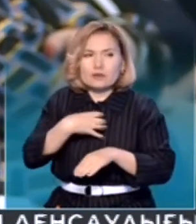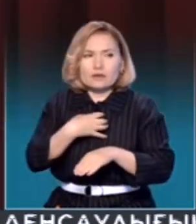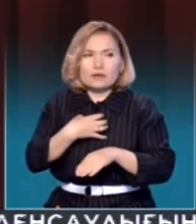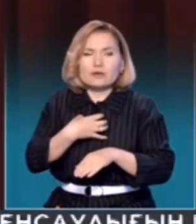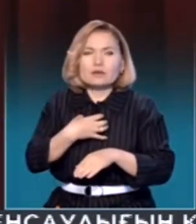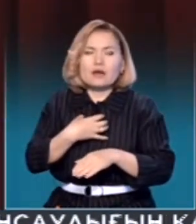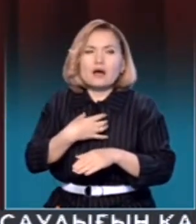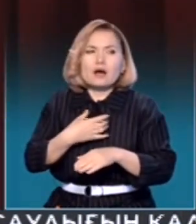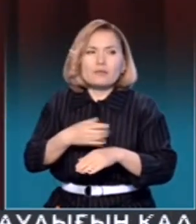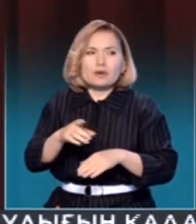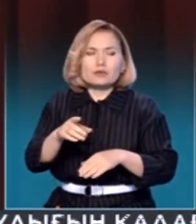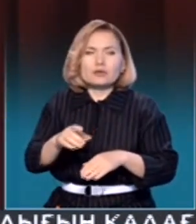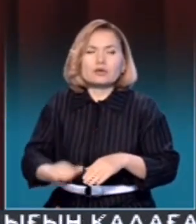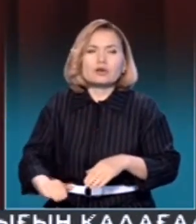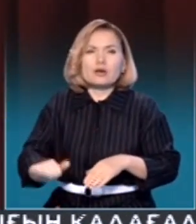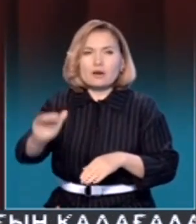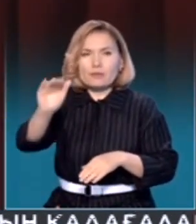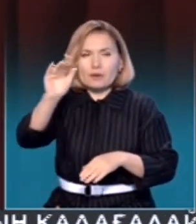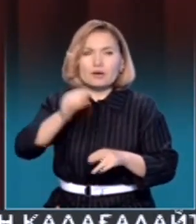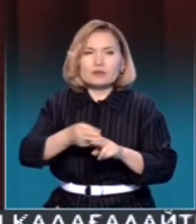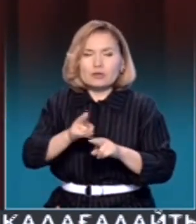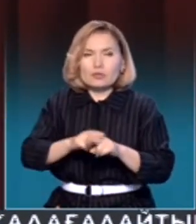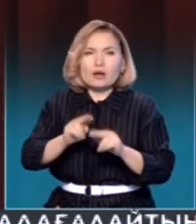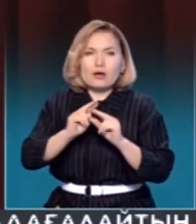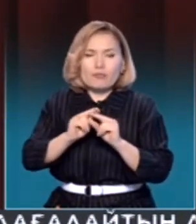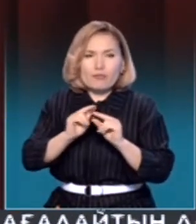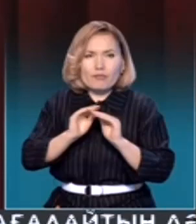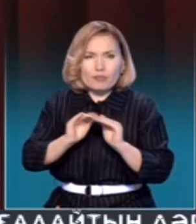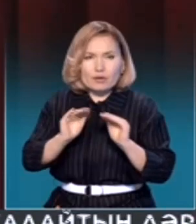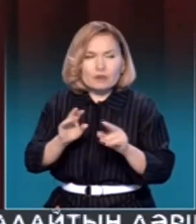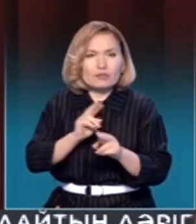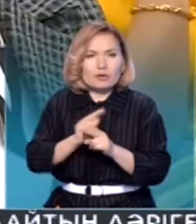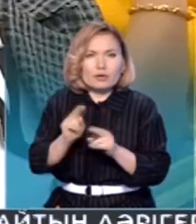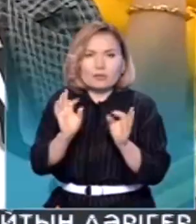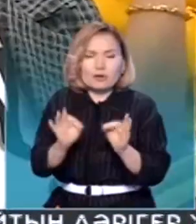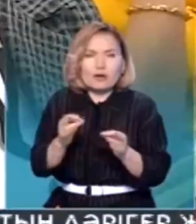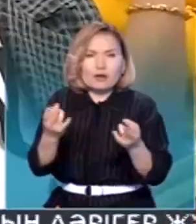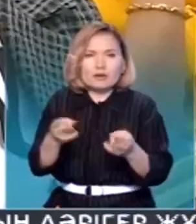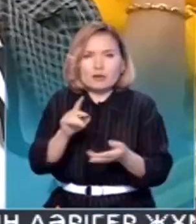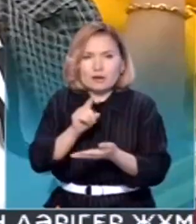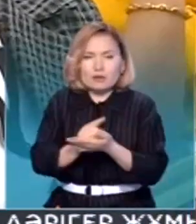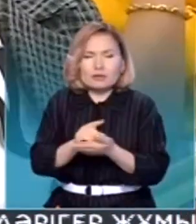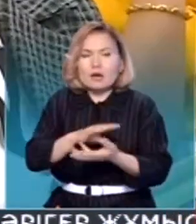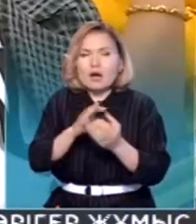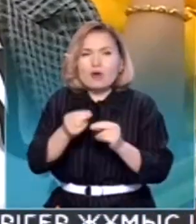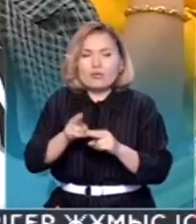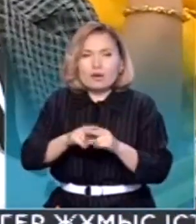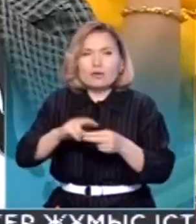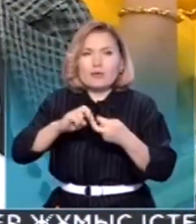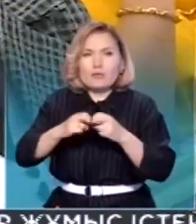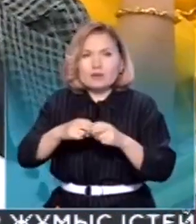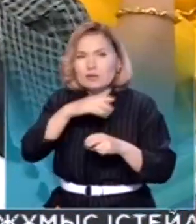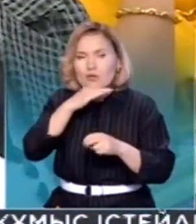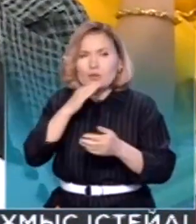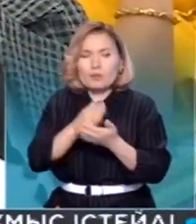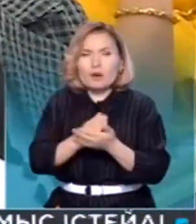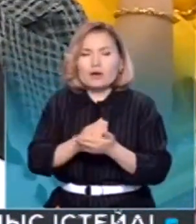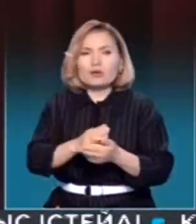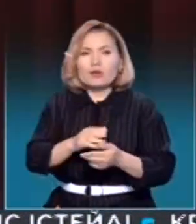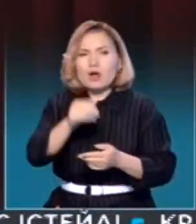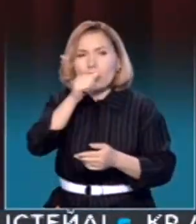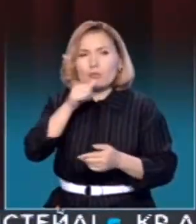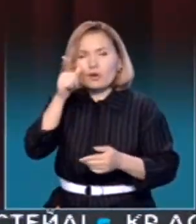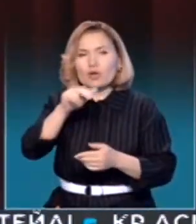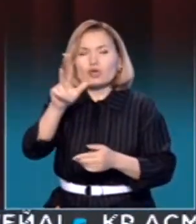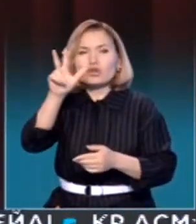біле. Жасампаздыққа толы игі істеріңіз табысты болсын. Қазір қоғамды алаңдатқан мәселе көп. Өткен жыл 300-ден астам